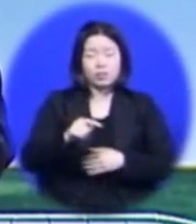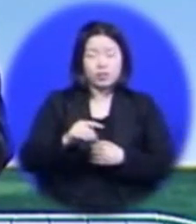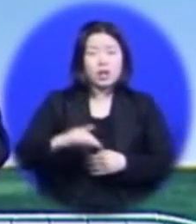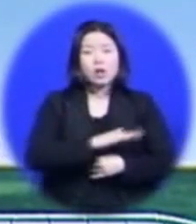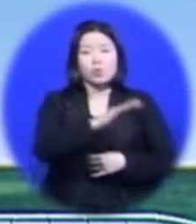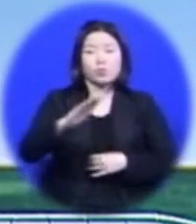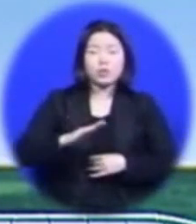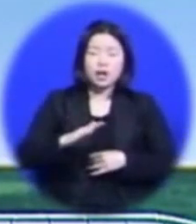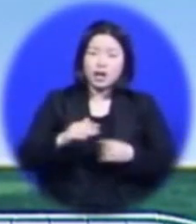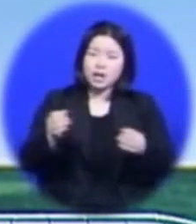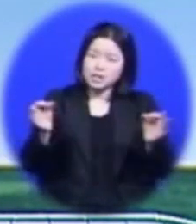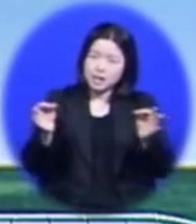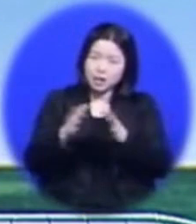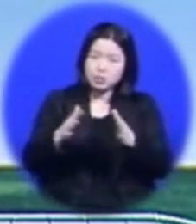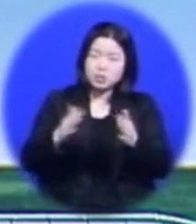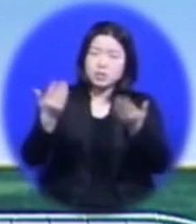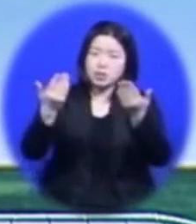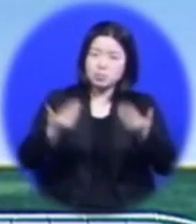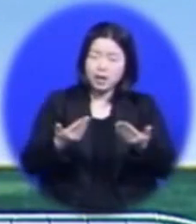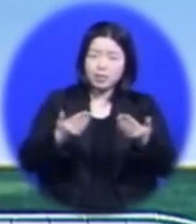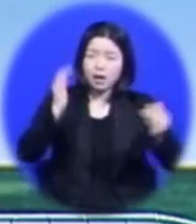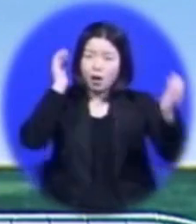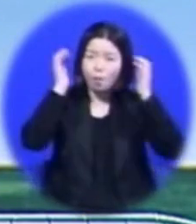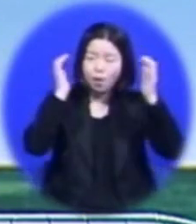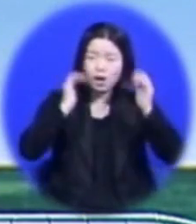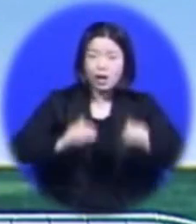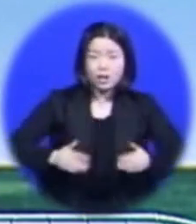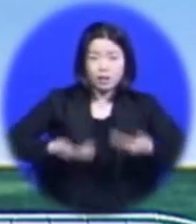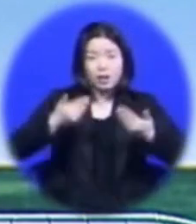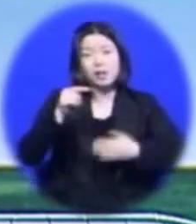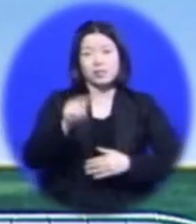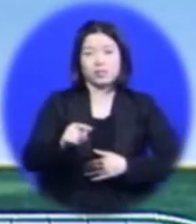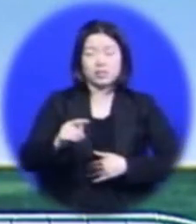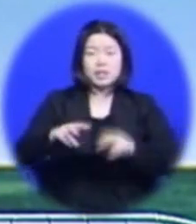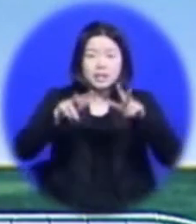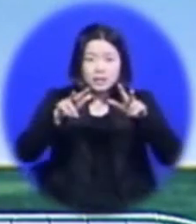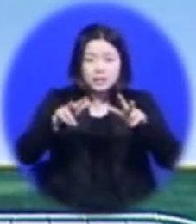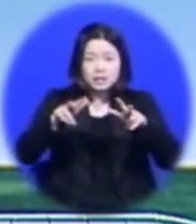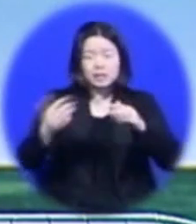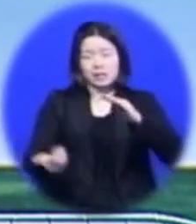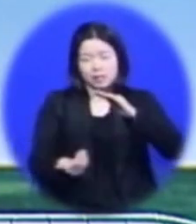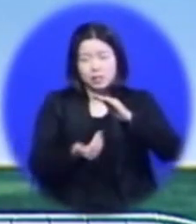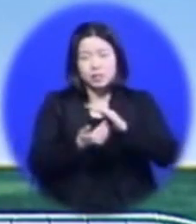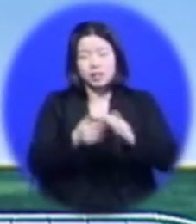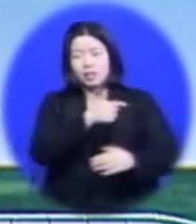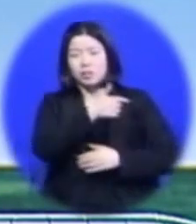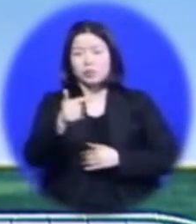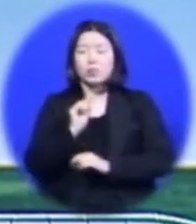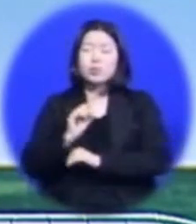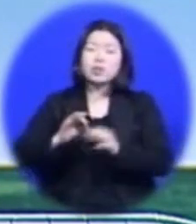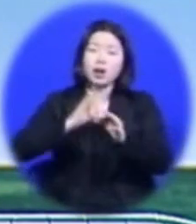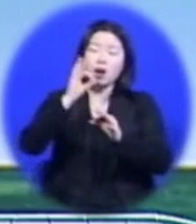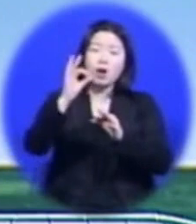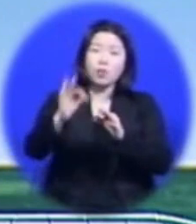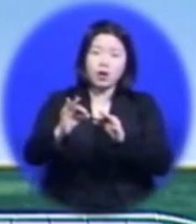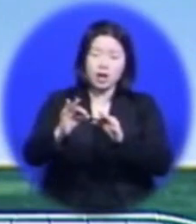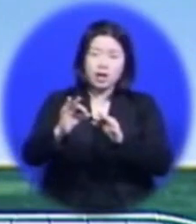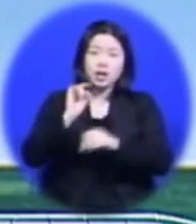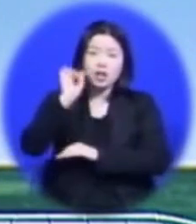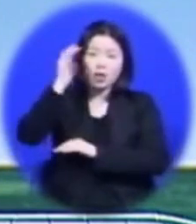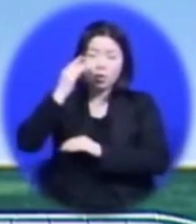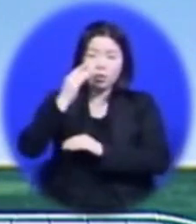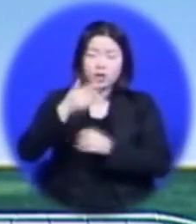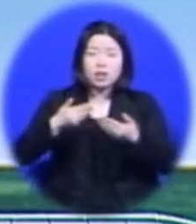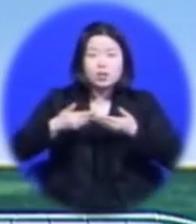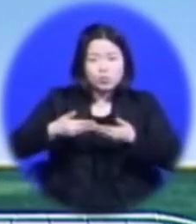우리가 잠시 받는 환난에 경한 것이 지극히 크고 영원한 영광의 중한 것을 우리에게